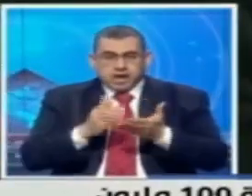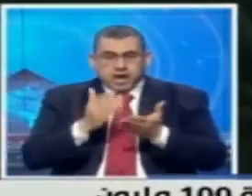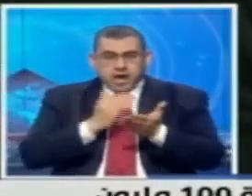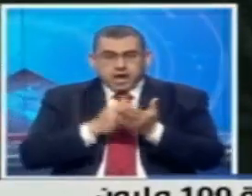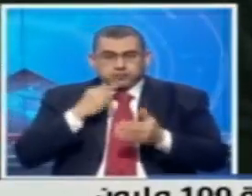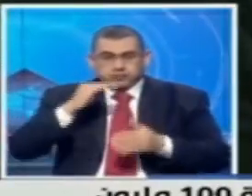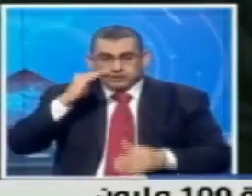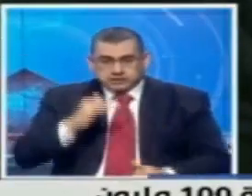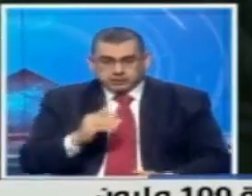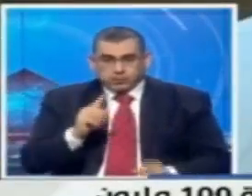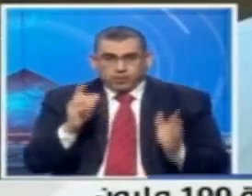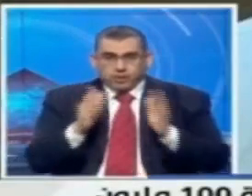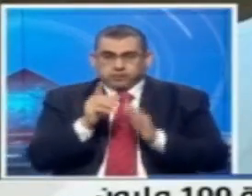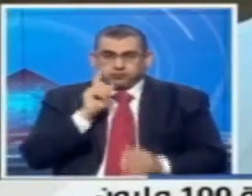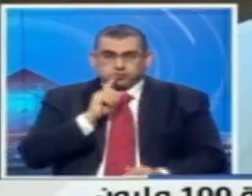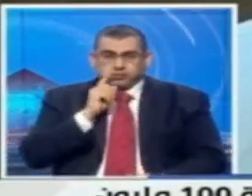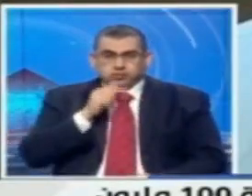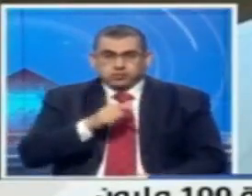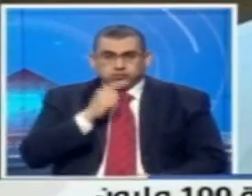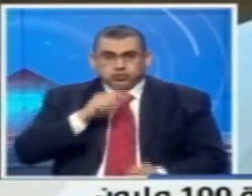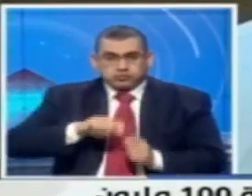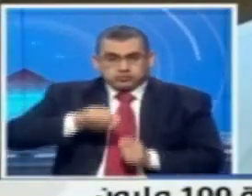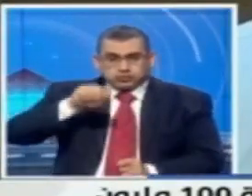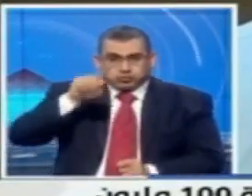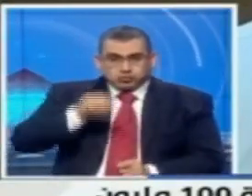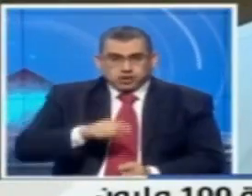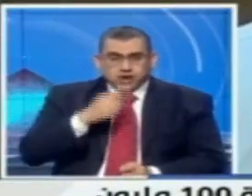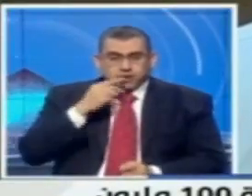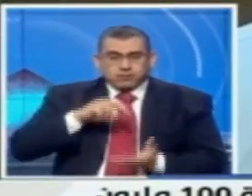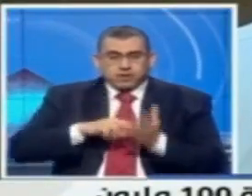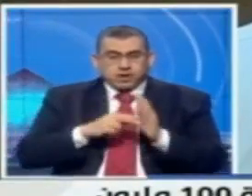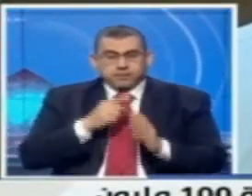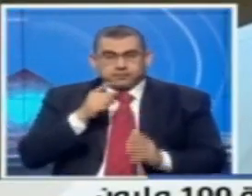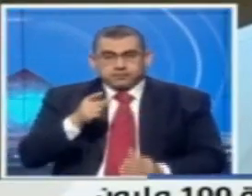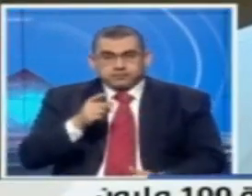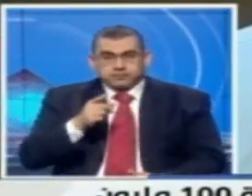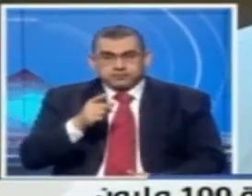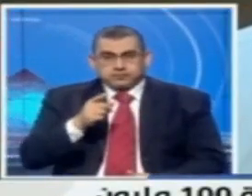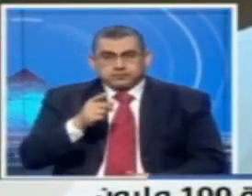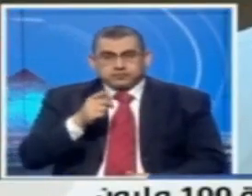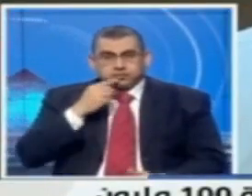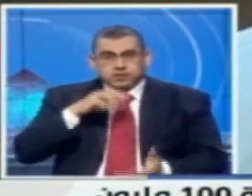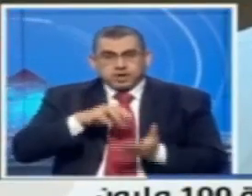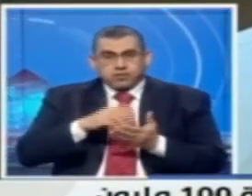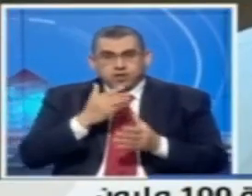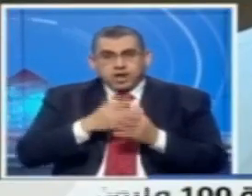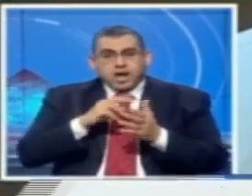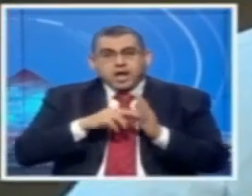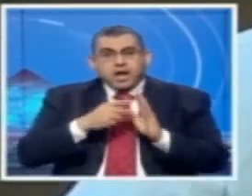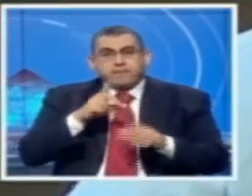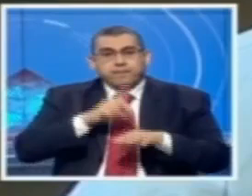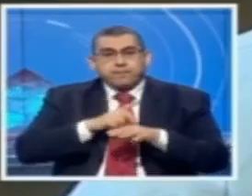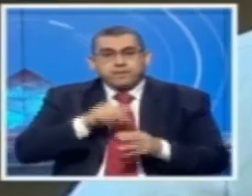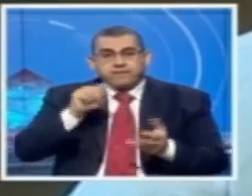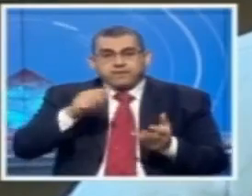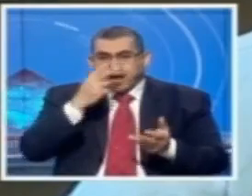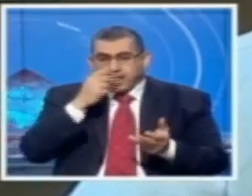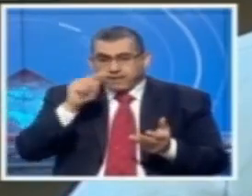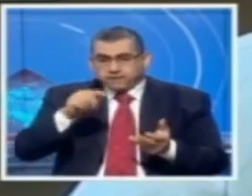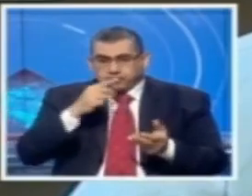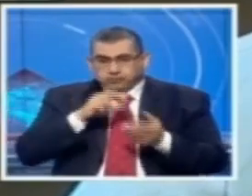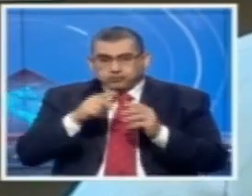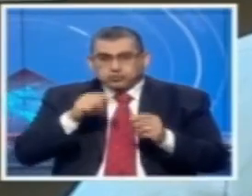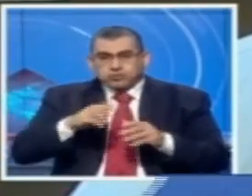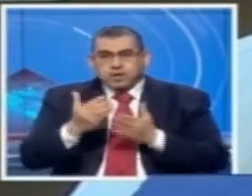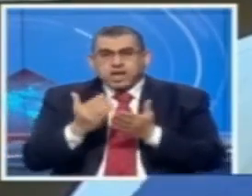والتقزم ناحيه الراس الوزن بتاعهم عشان نكتشف اي امراض بدري عشان نلحق